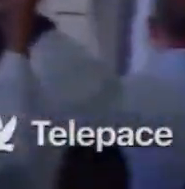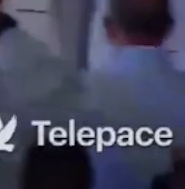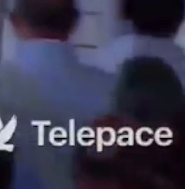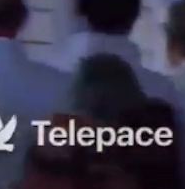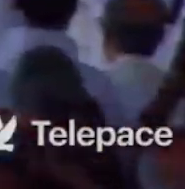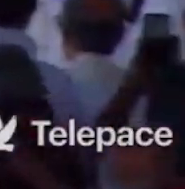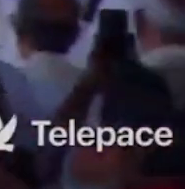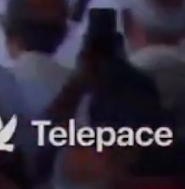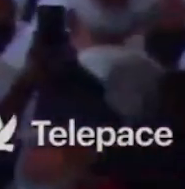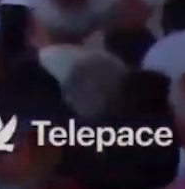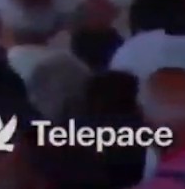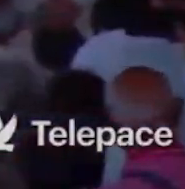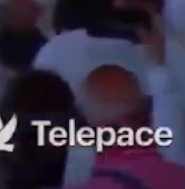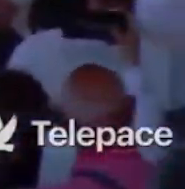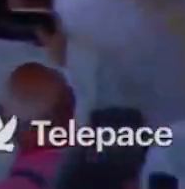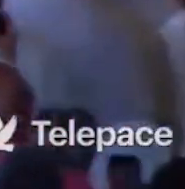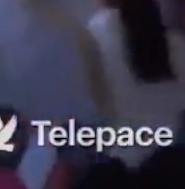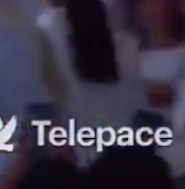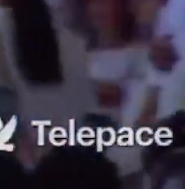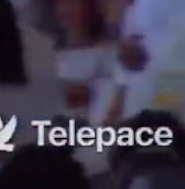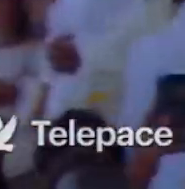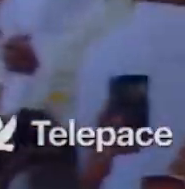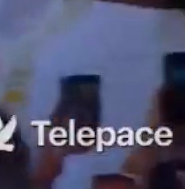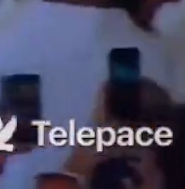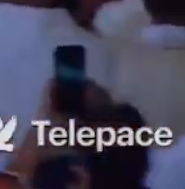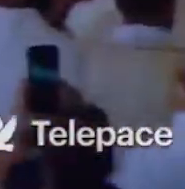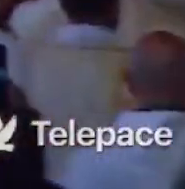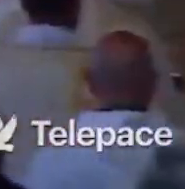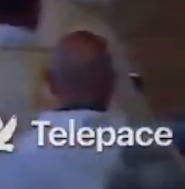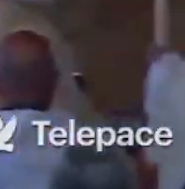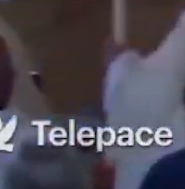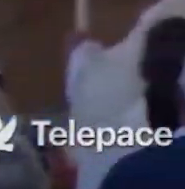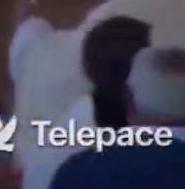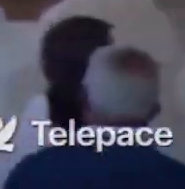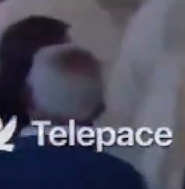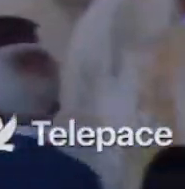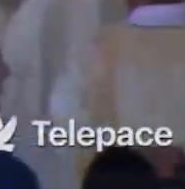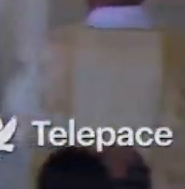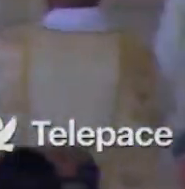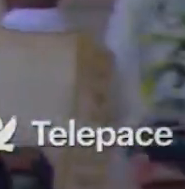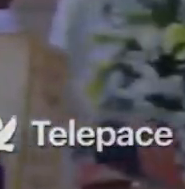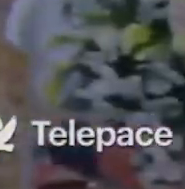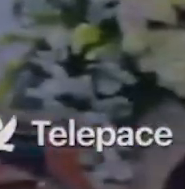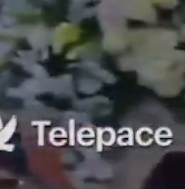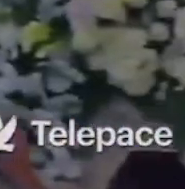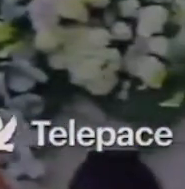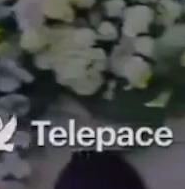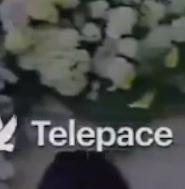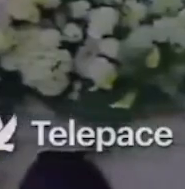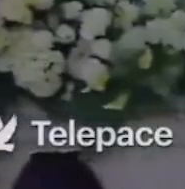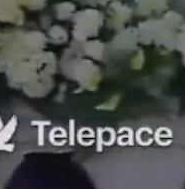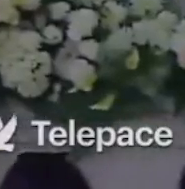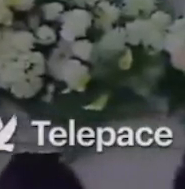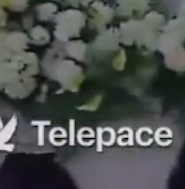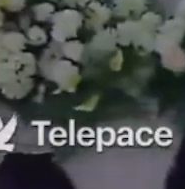l'avevano visto con la veste bianca macchiata di